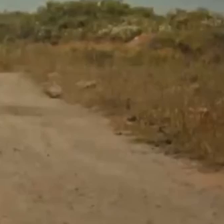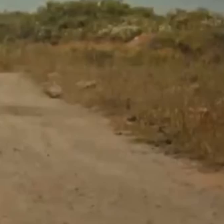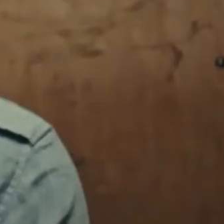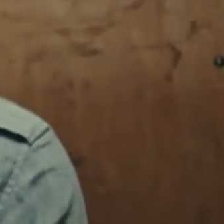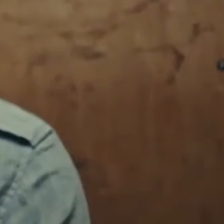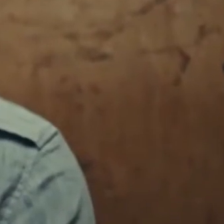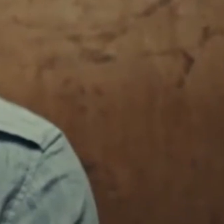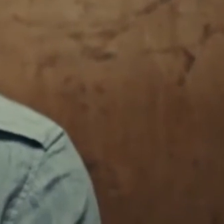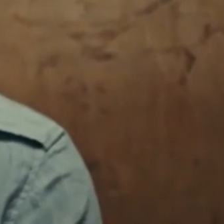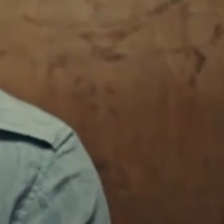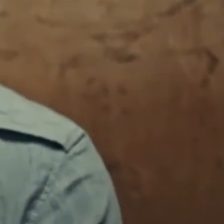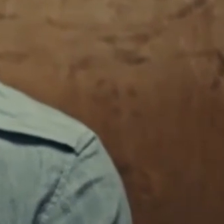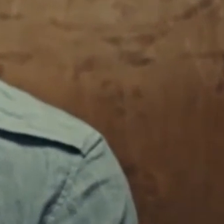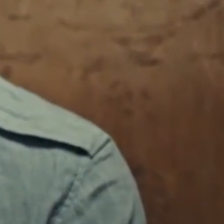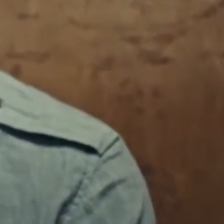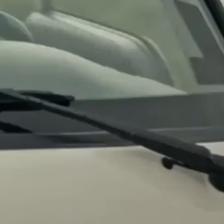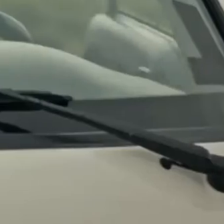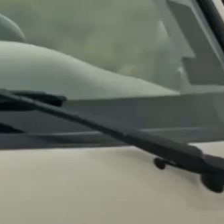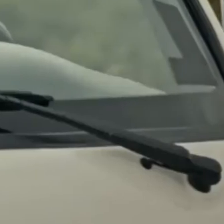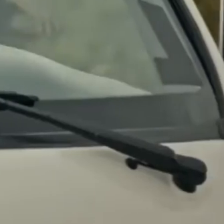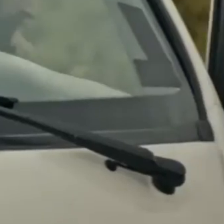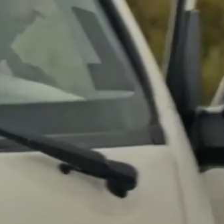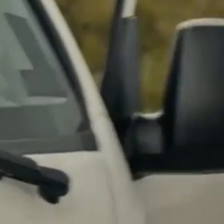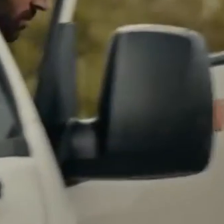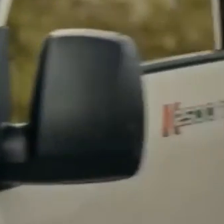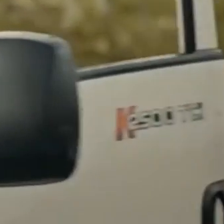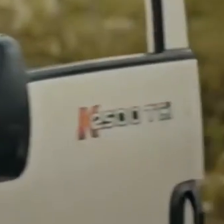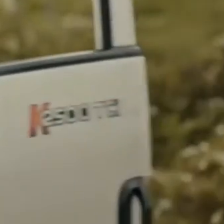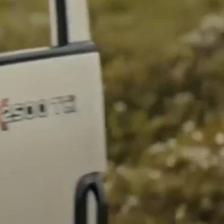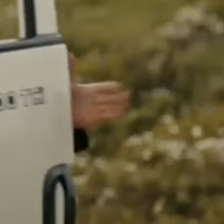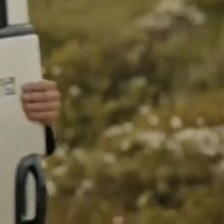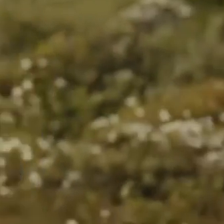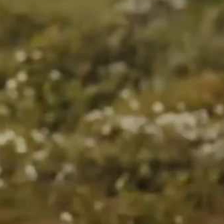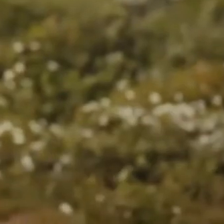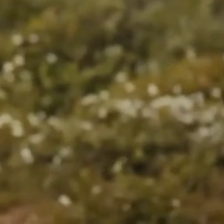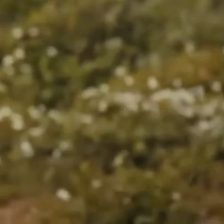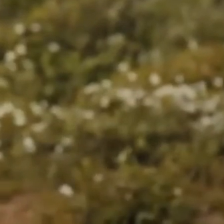Elini aşağı sallayarak durdurdu. Yusuf kasada kaşları çatık, dikkatle dışarıyı dinliyor.